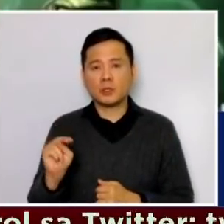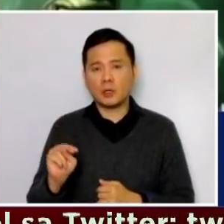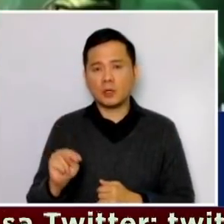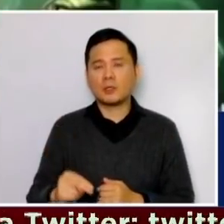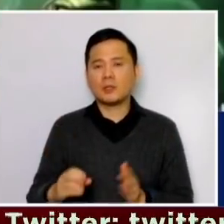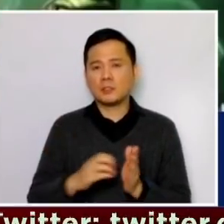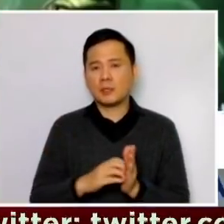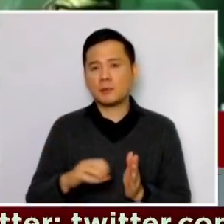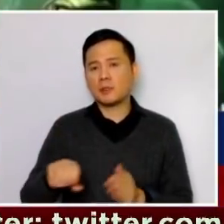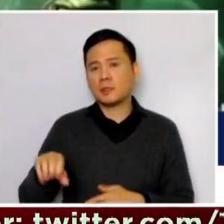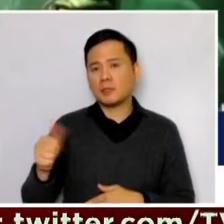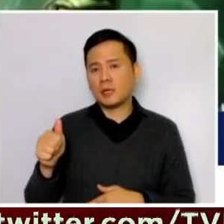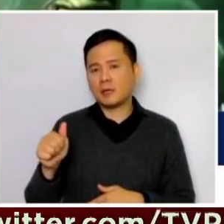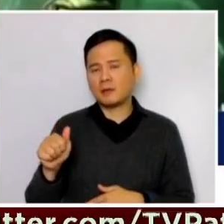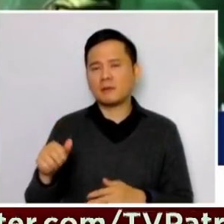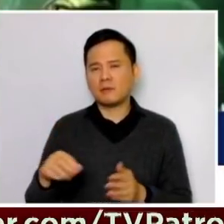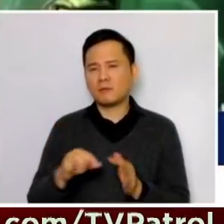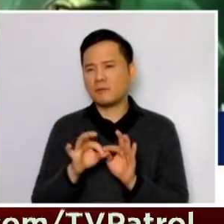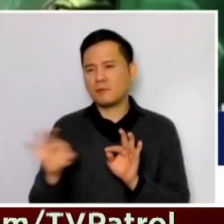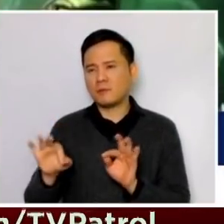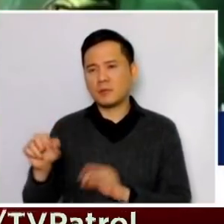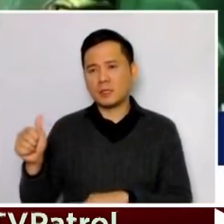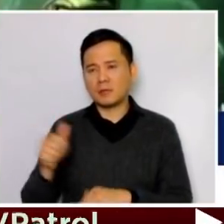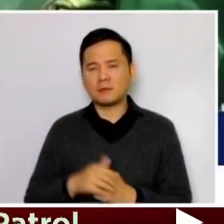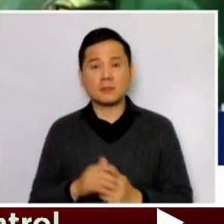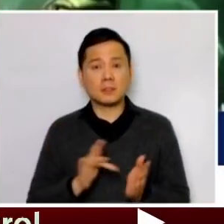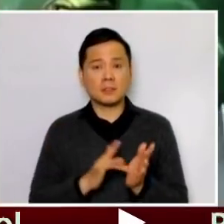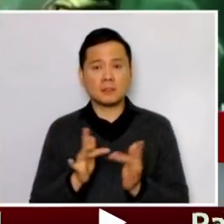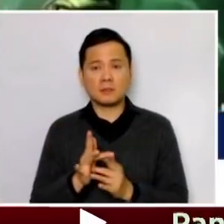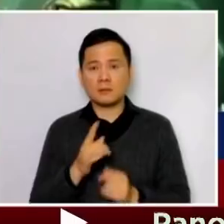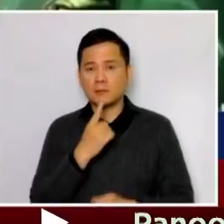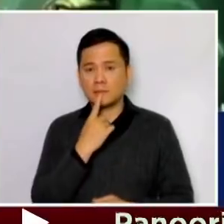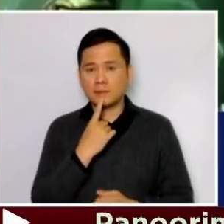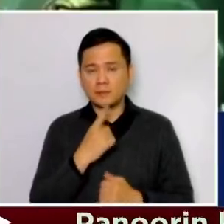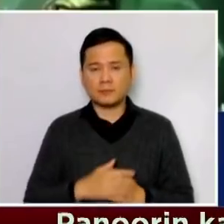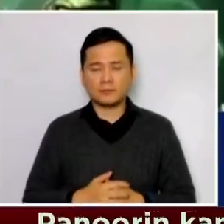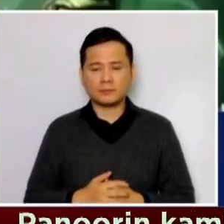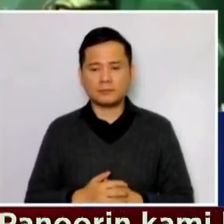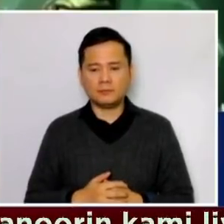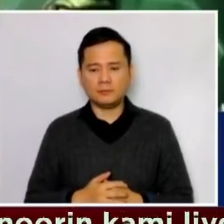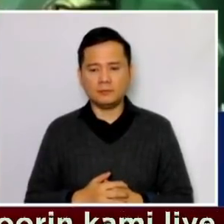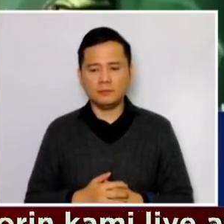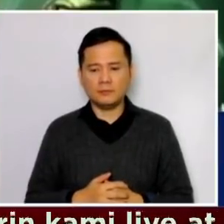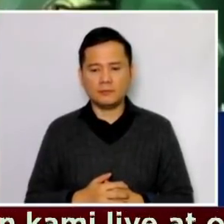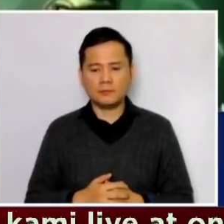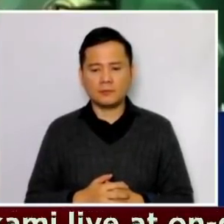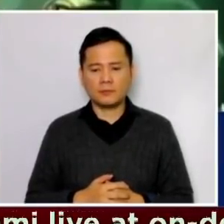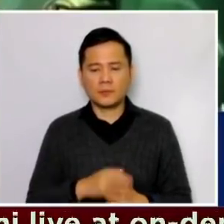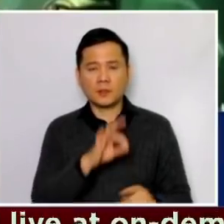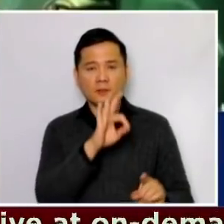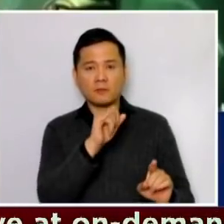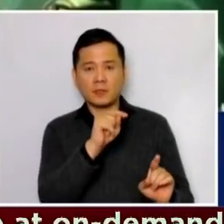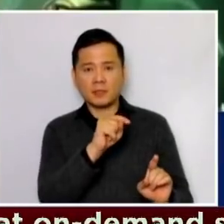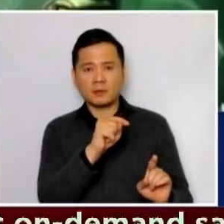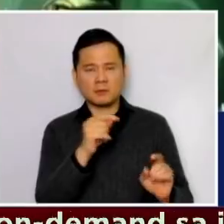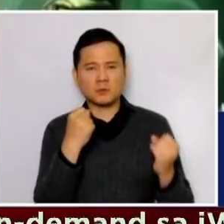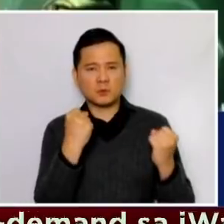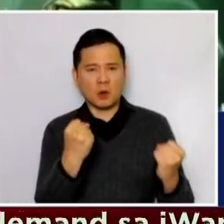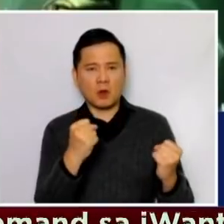10, where Jesus said, "The thief comes only to steal and kill and